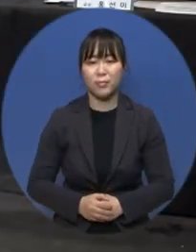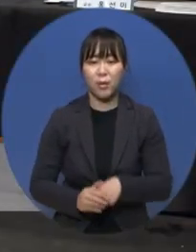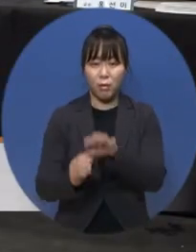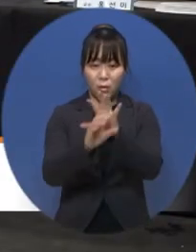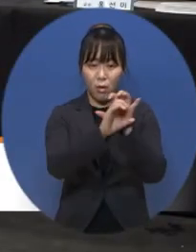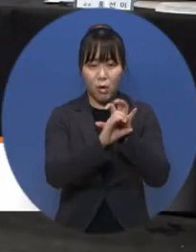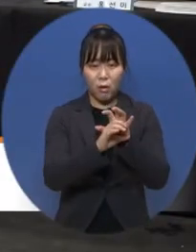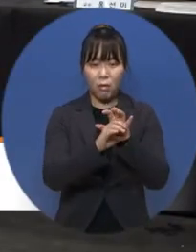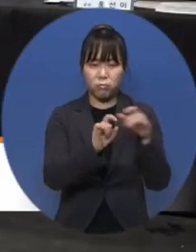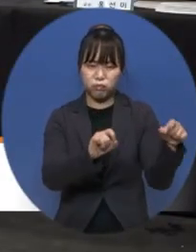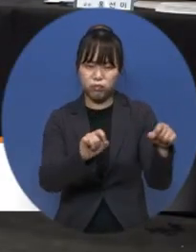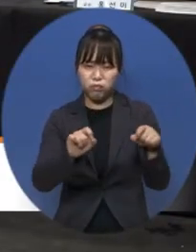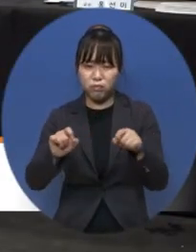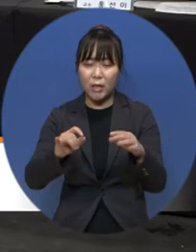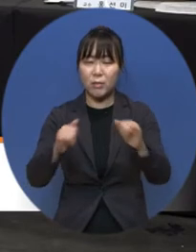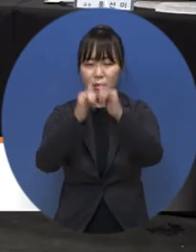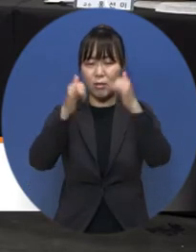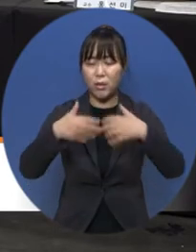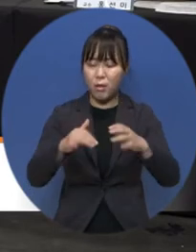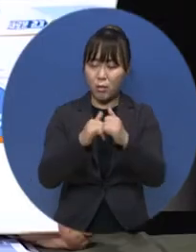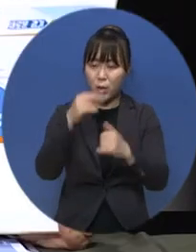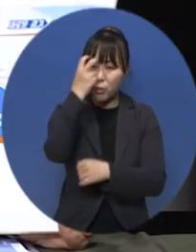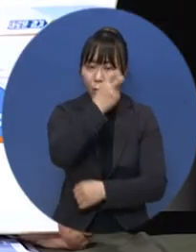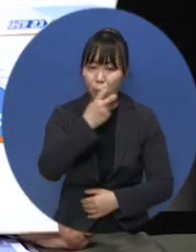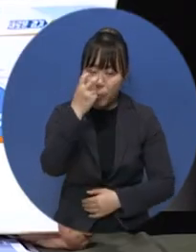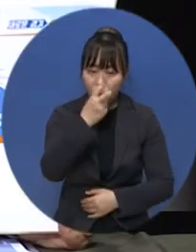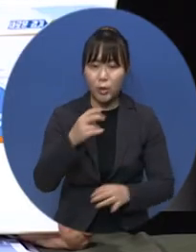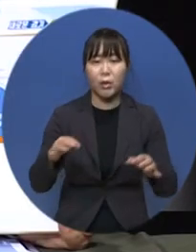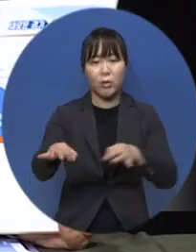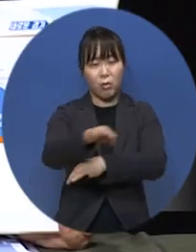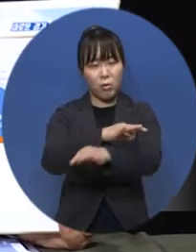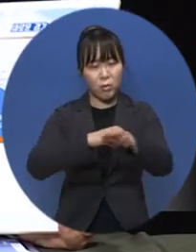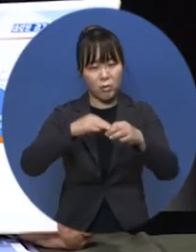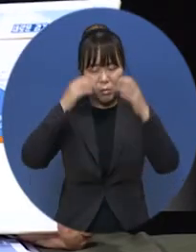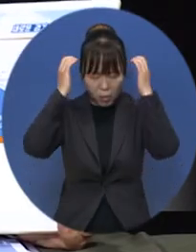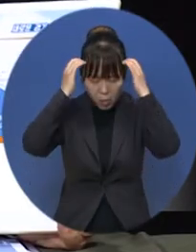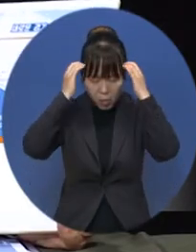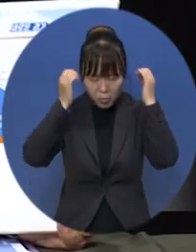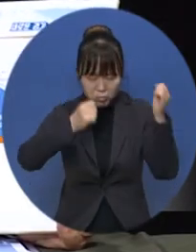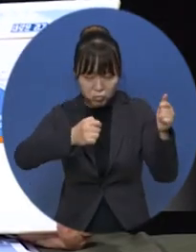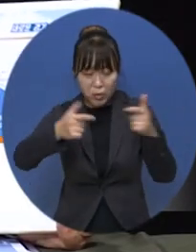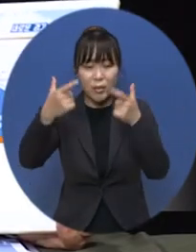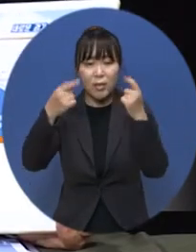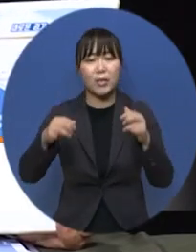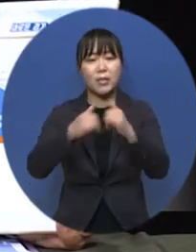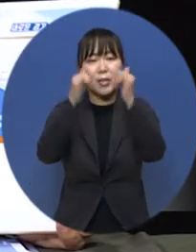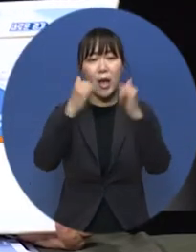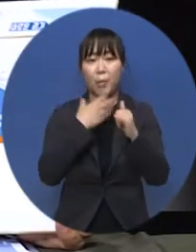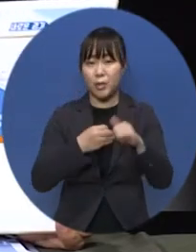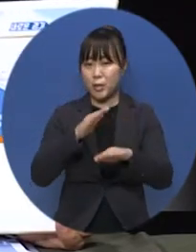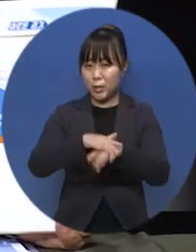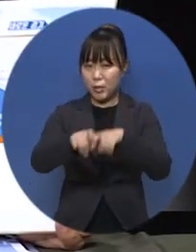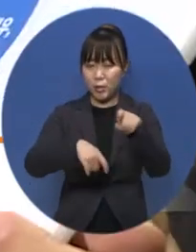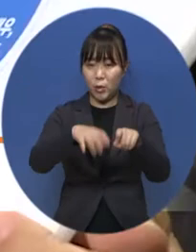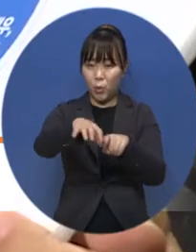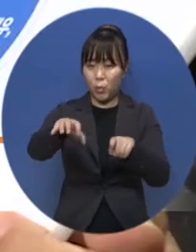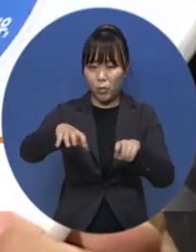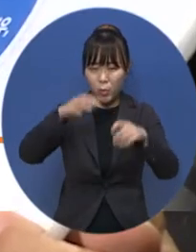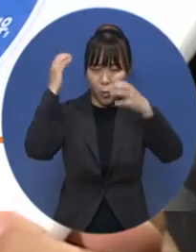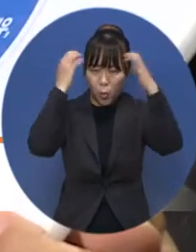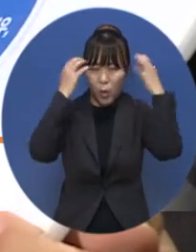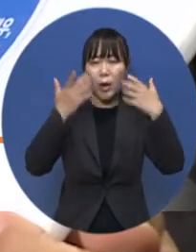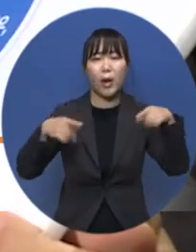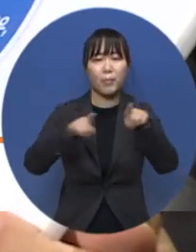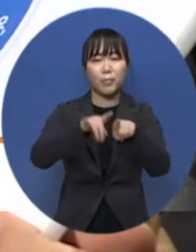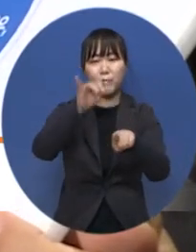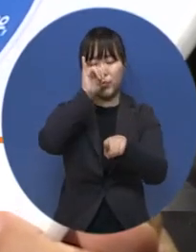코로나19 장기화는 사회적 약자의 돌봄과 경제적 고충의 증가 등 사회복지 실천 현장의 혼란으로 이어지고